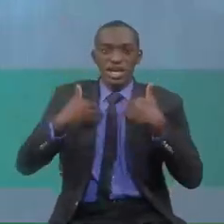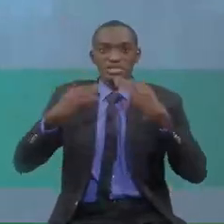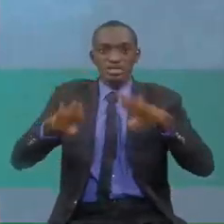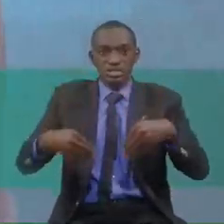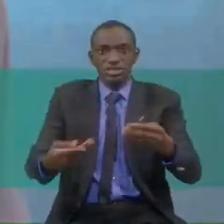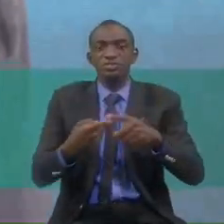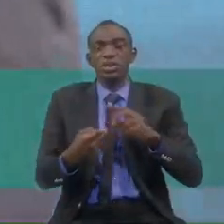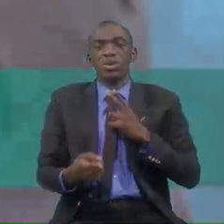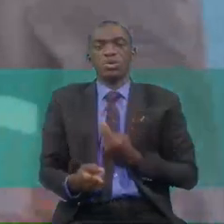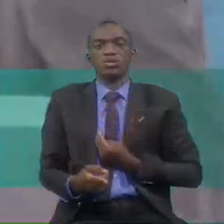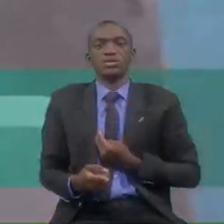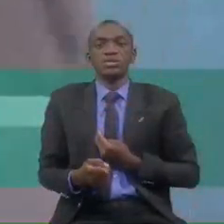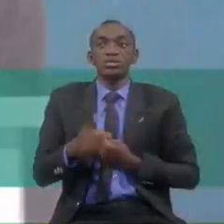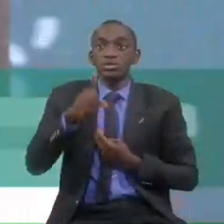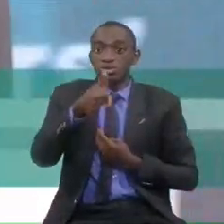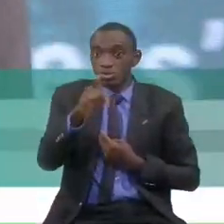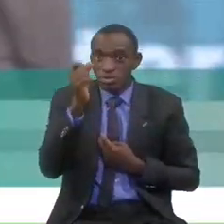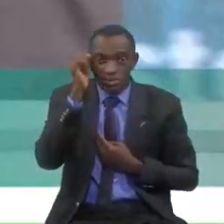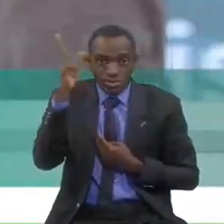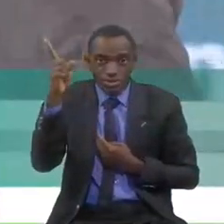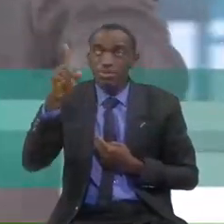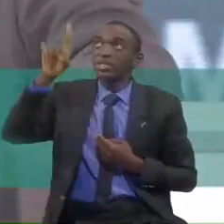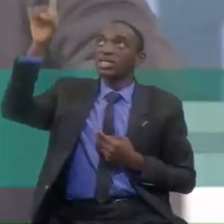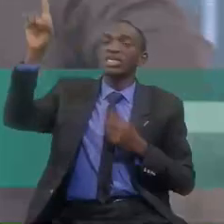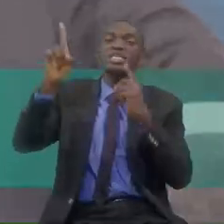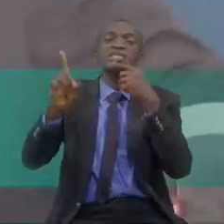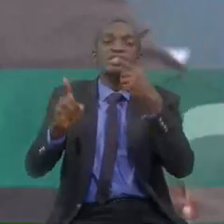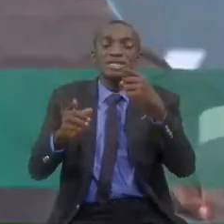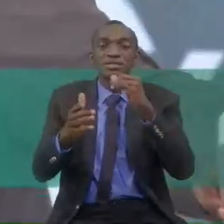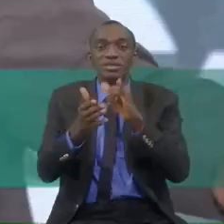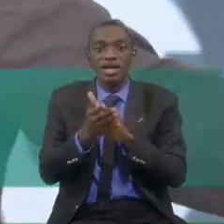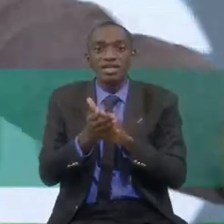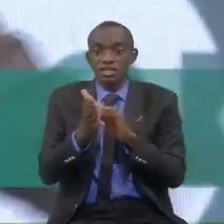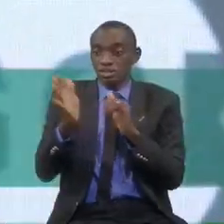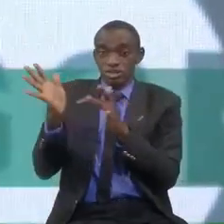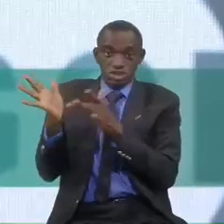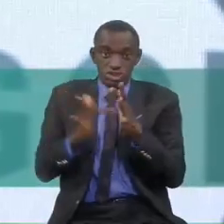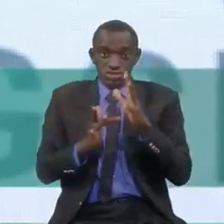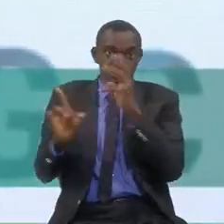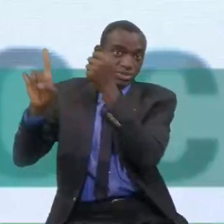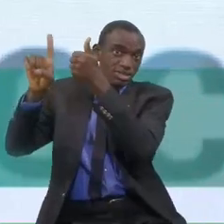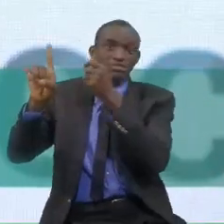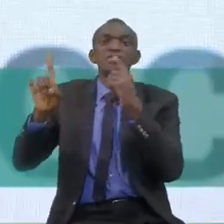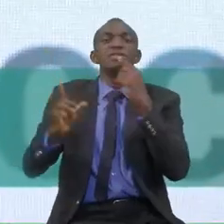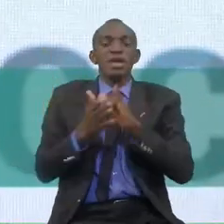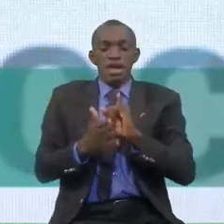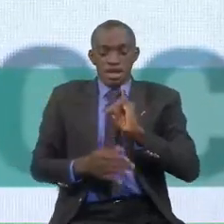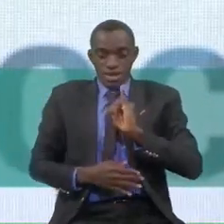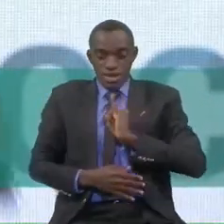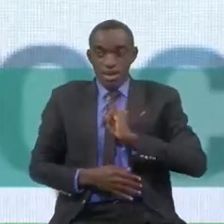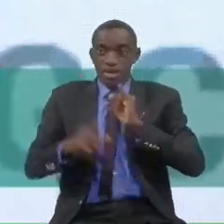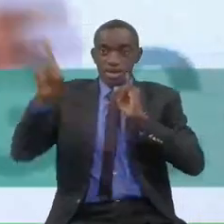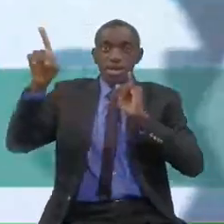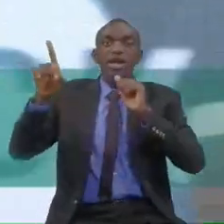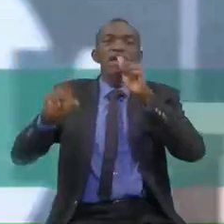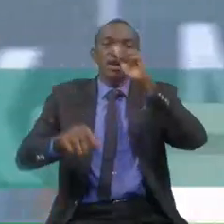donné. Vous comprenez? Il a dit que Jésus-Christ a dit que je suis le Fils